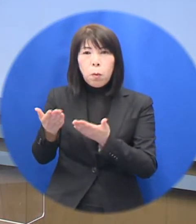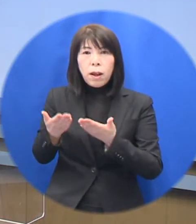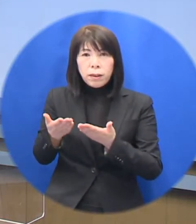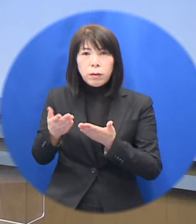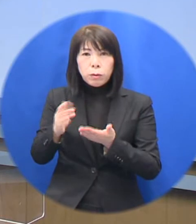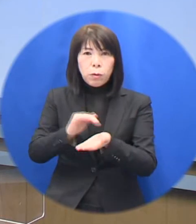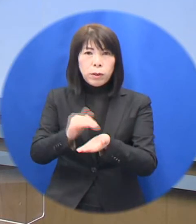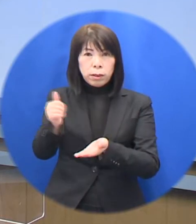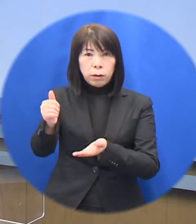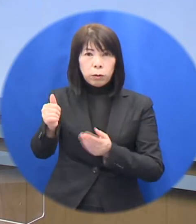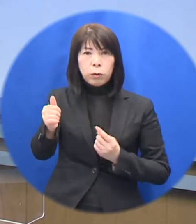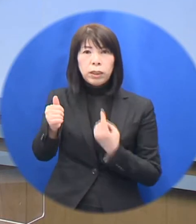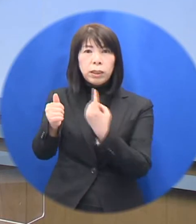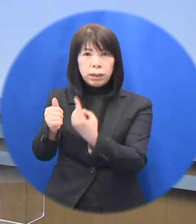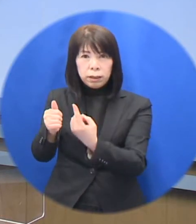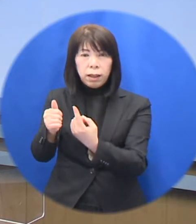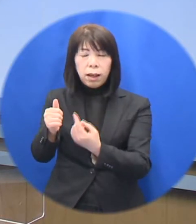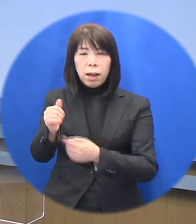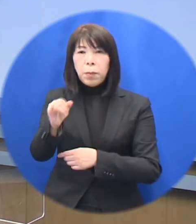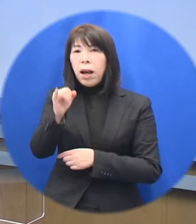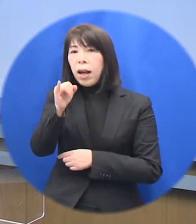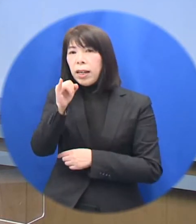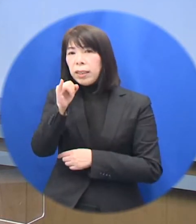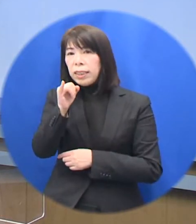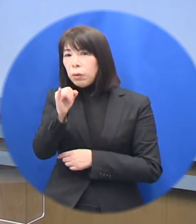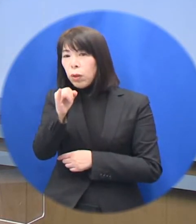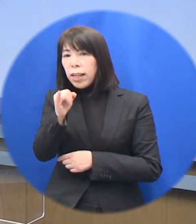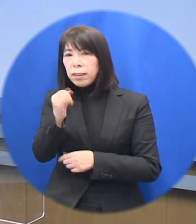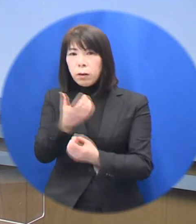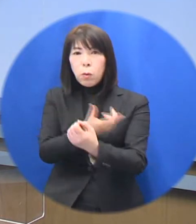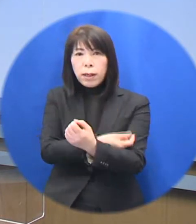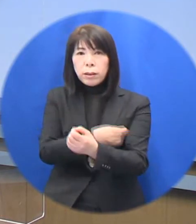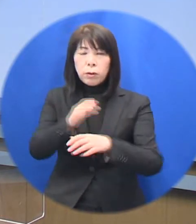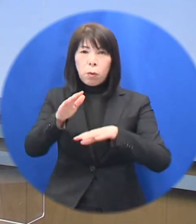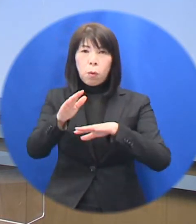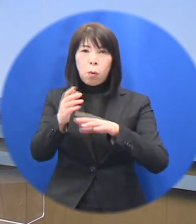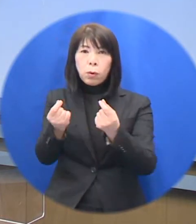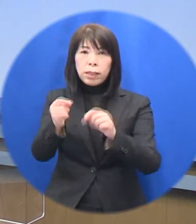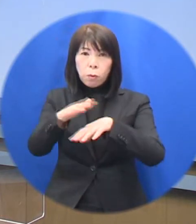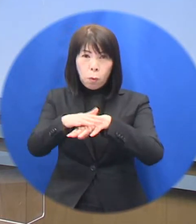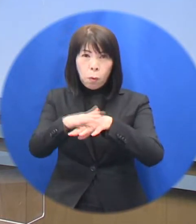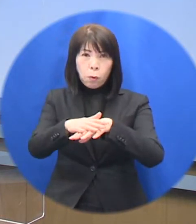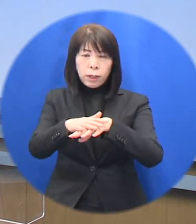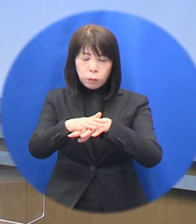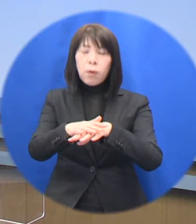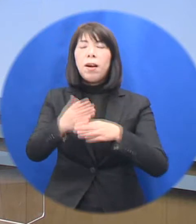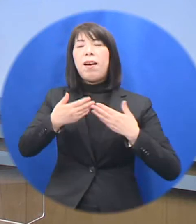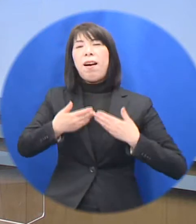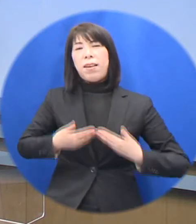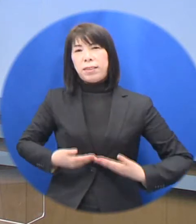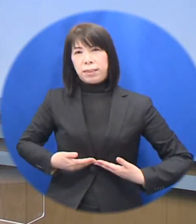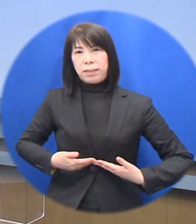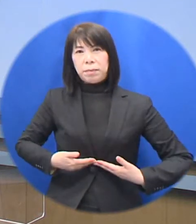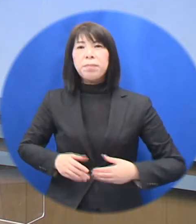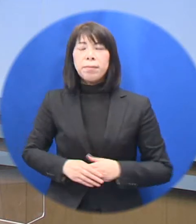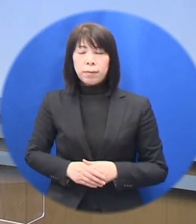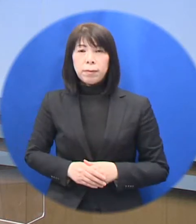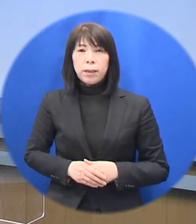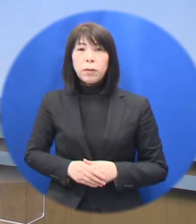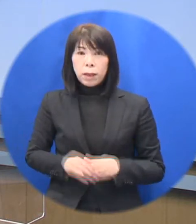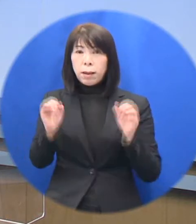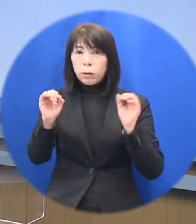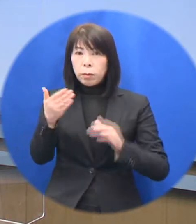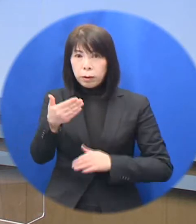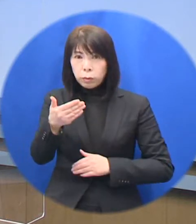ワクチンを打つように、まあ、受けられた方がやっぱ安心するじゃないですか。 そうですね。 で、そういったこともありますので、まあ、豊島区としてはですね、まず